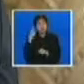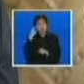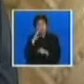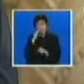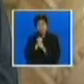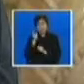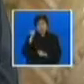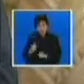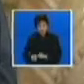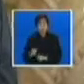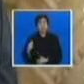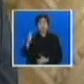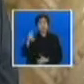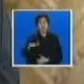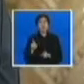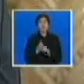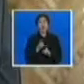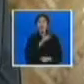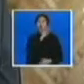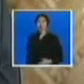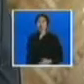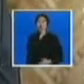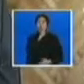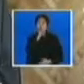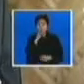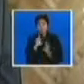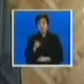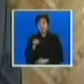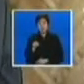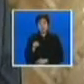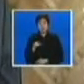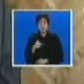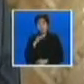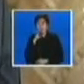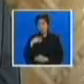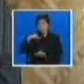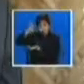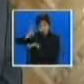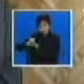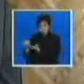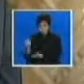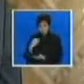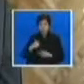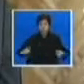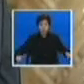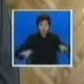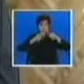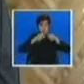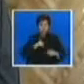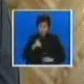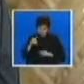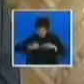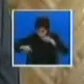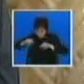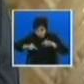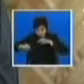ได ้ นะครับไม่งั้นก็หลอกกันนะครับเพราะฉะนั้นถ้าเป็นอย่างนี้เนี่ยถ้าแจ้งข้อมูลมาเนี่ยกระทรวงจะเข้าไปดำเนินการนะครับแต่ว่